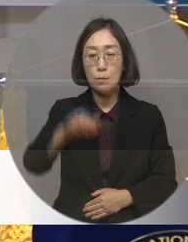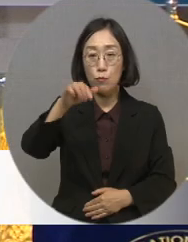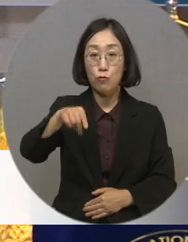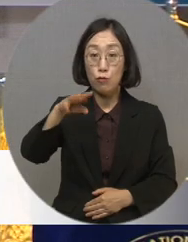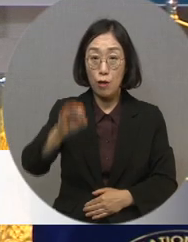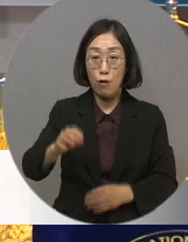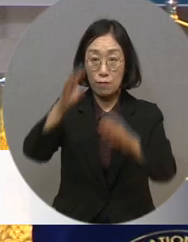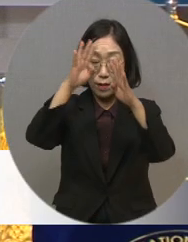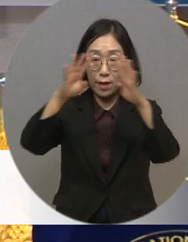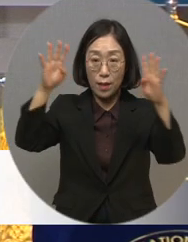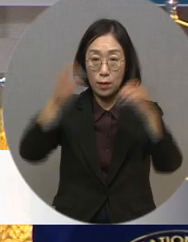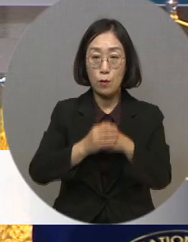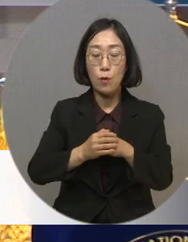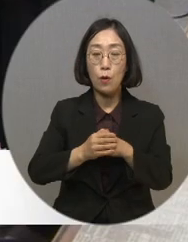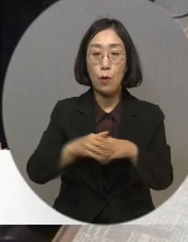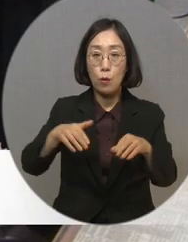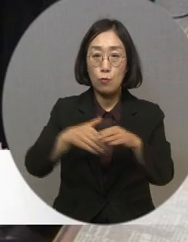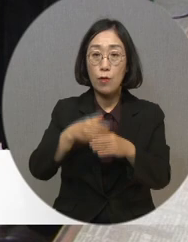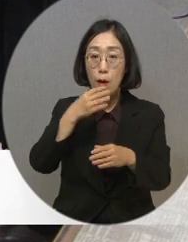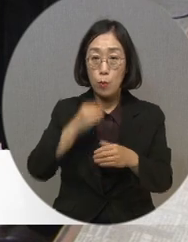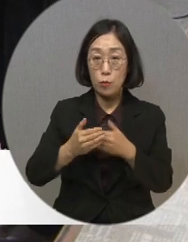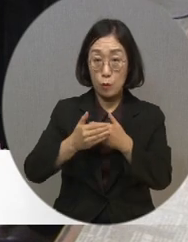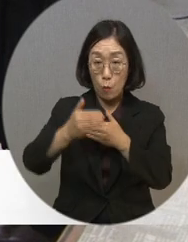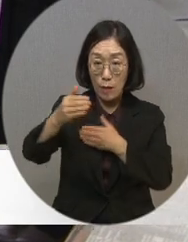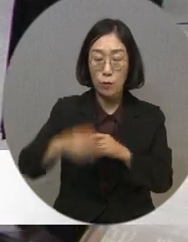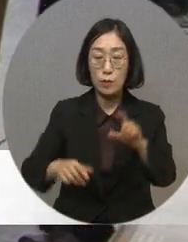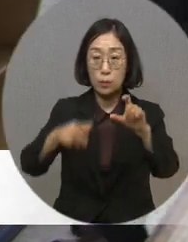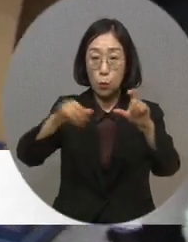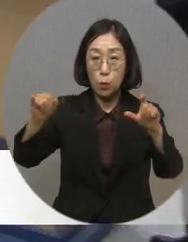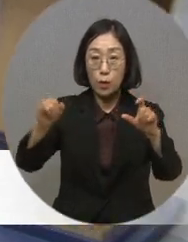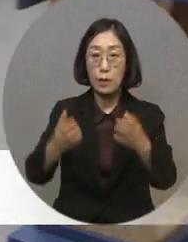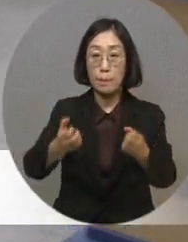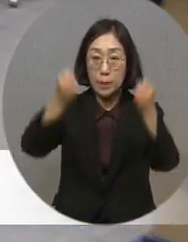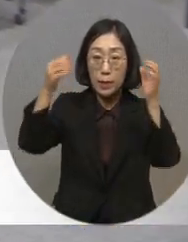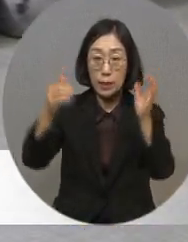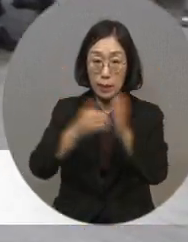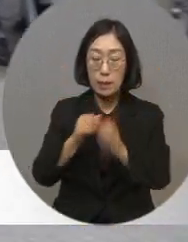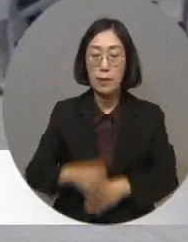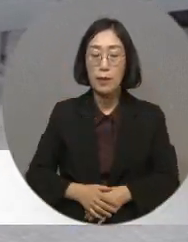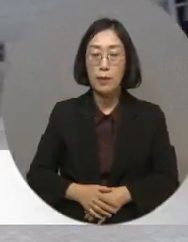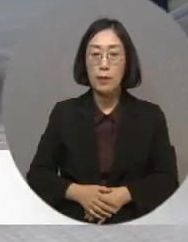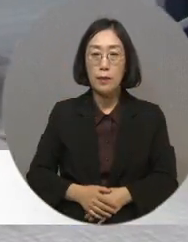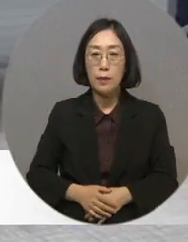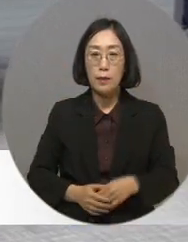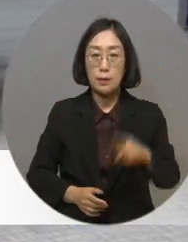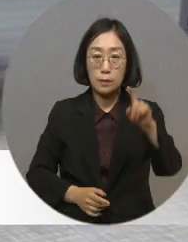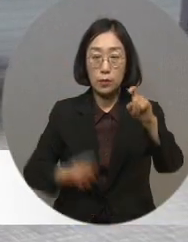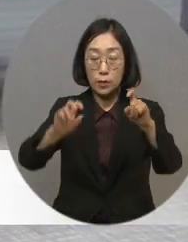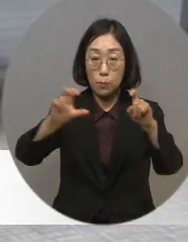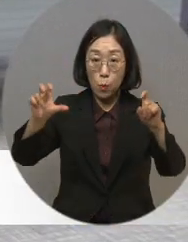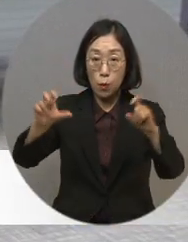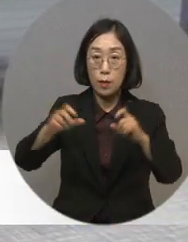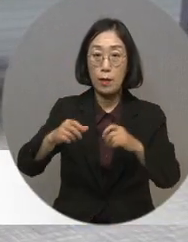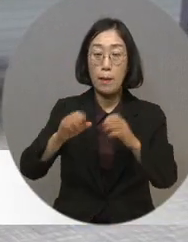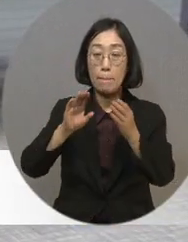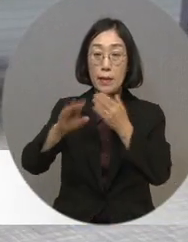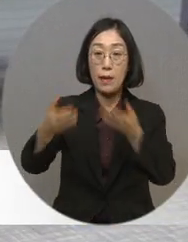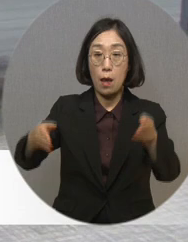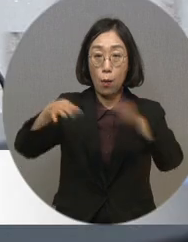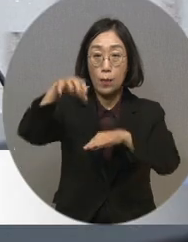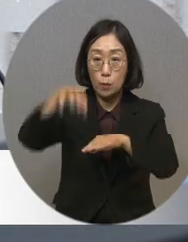국립부경대학교 문화복지 CEO 과정 제15기 수료식이 지난 25일 부경대학교 미래관